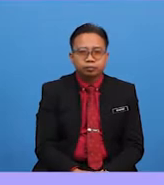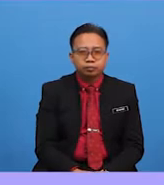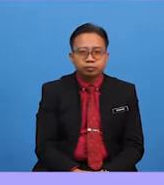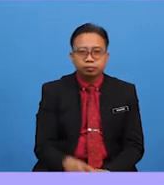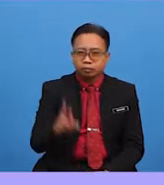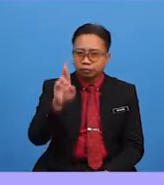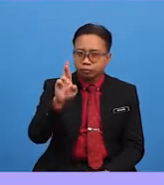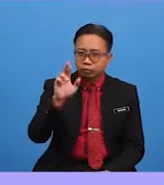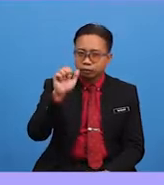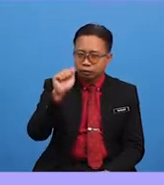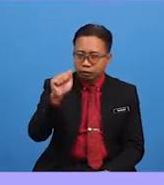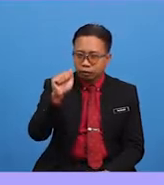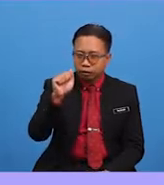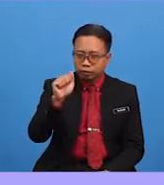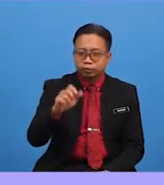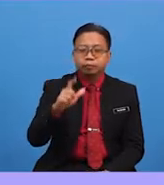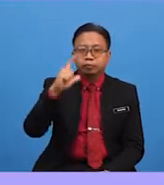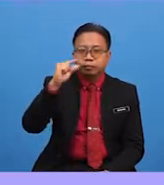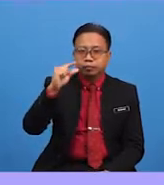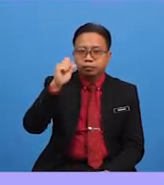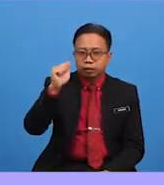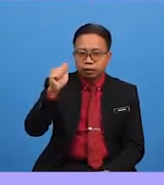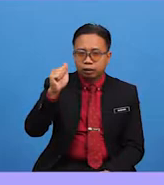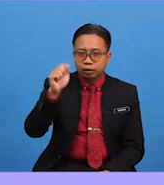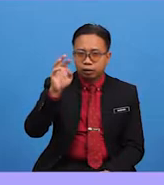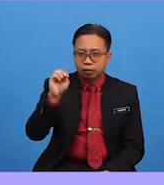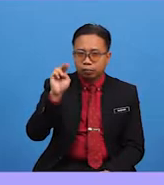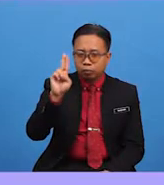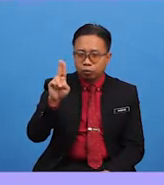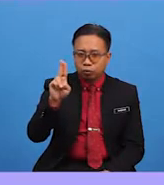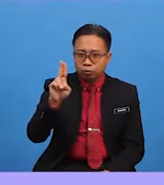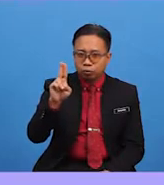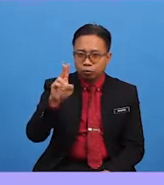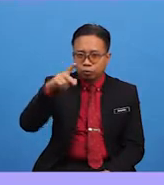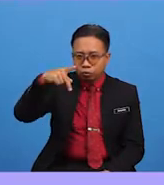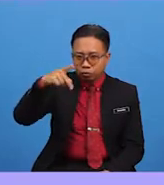ra, ga, mu, pra.